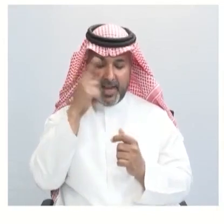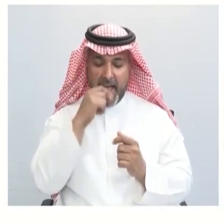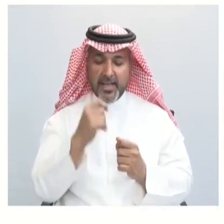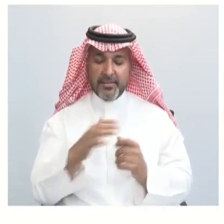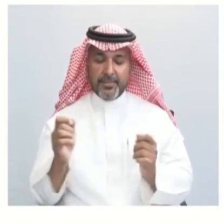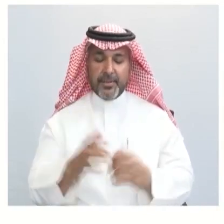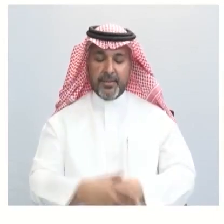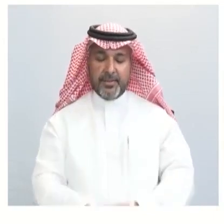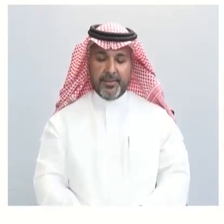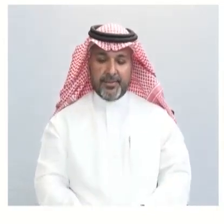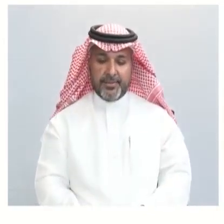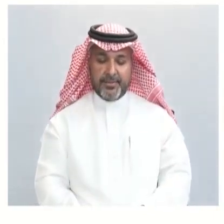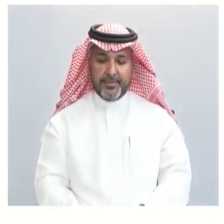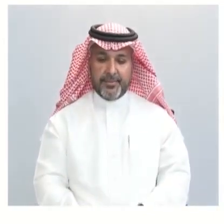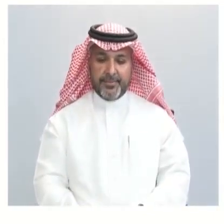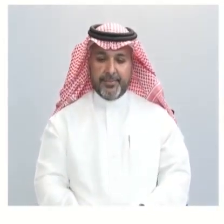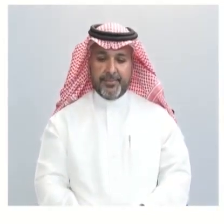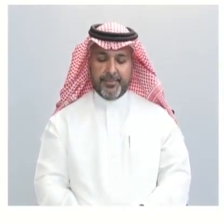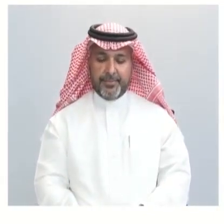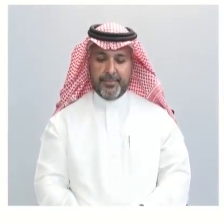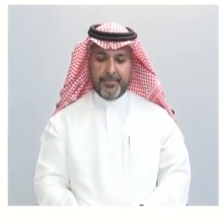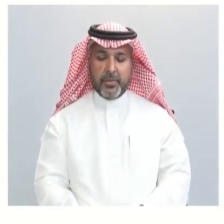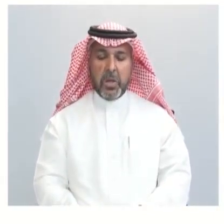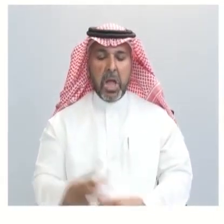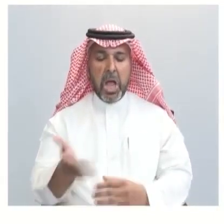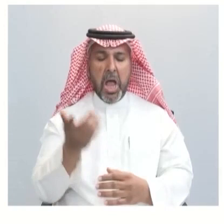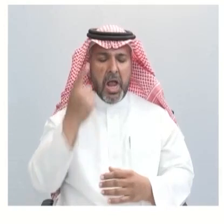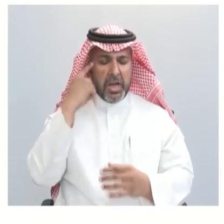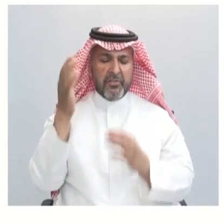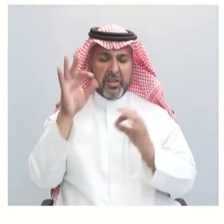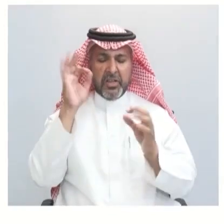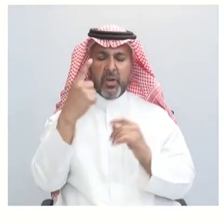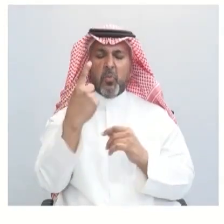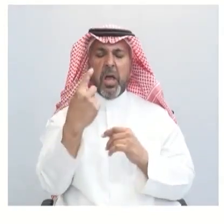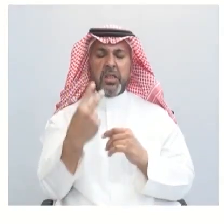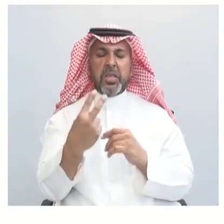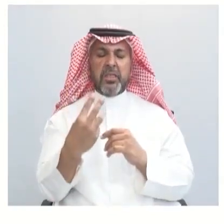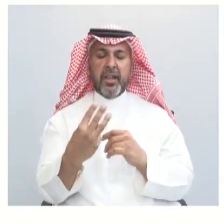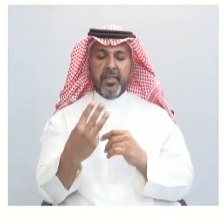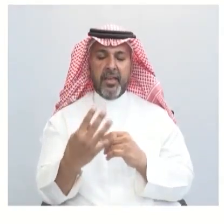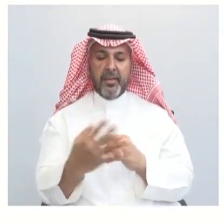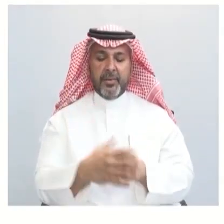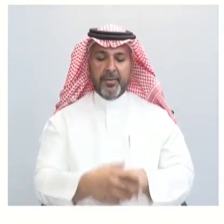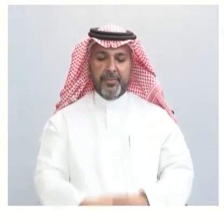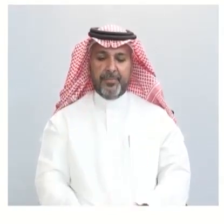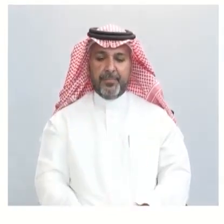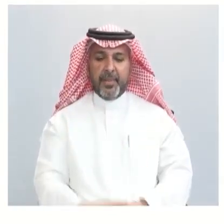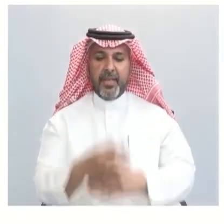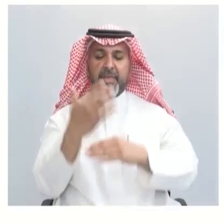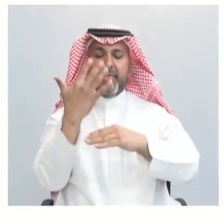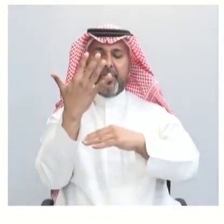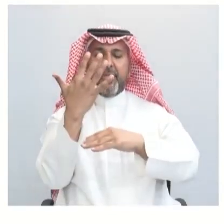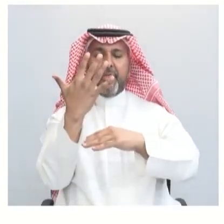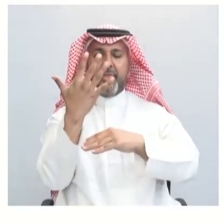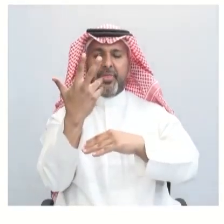ص0 طيب فهنا راح نختار النقاط اللي هي واحد اذا عوضنا 18 تقسيم 1 راح يكون